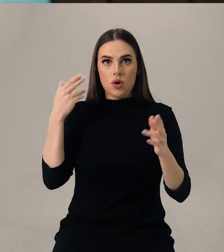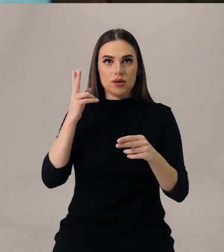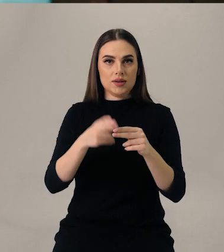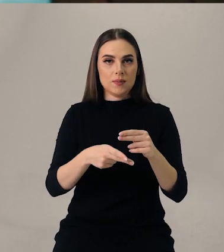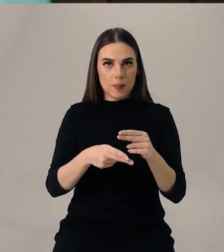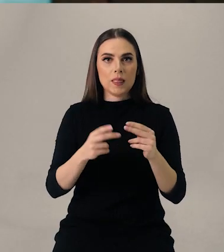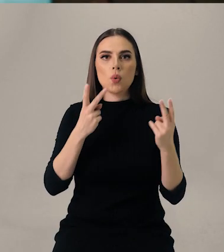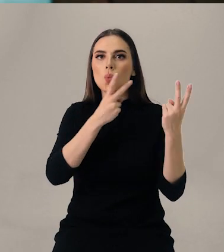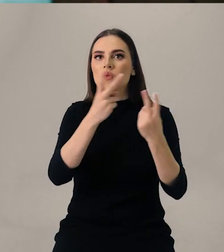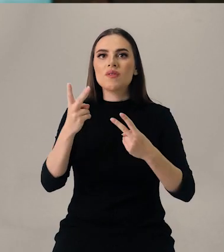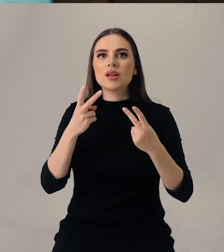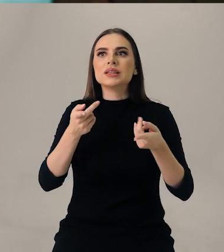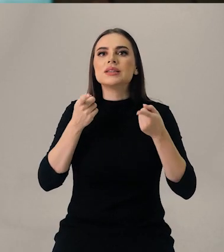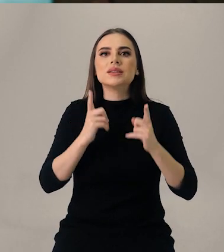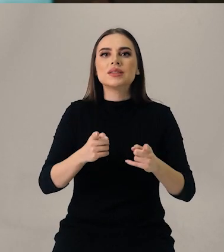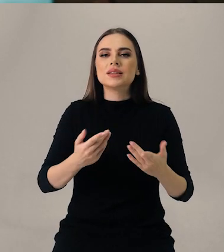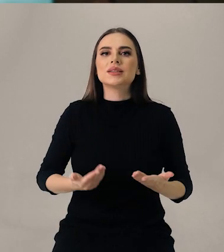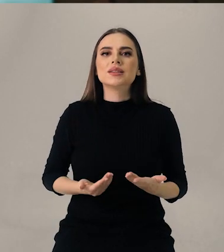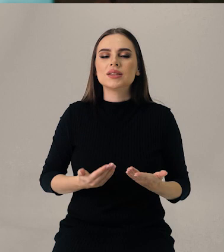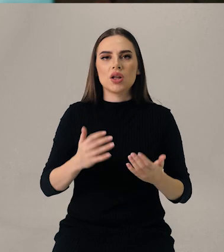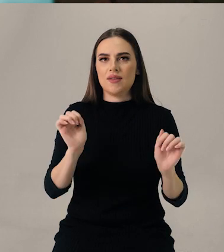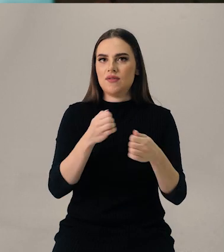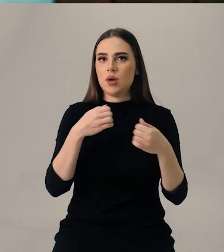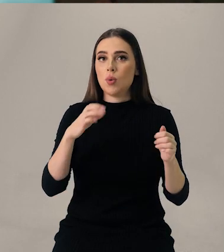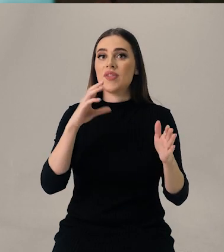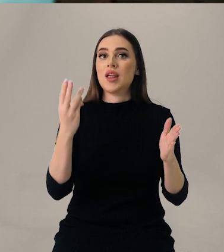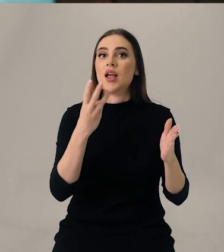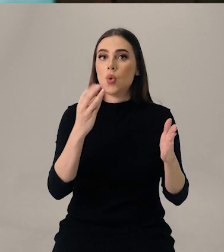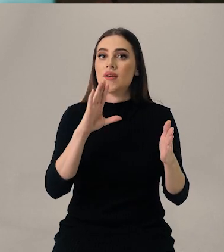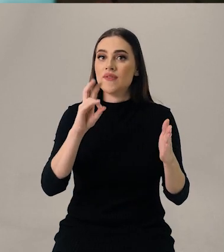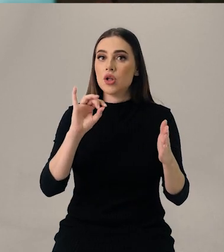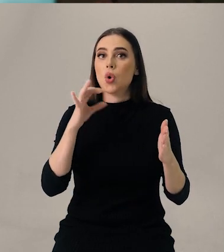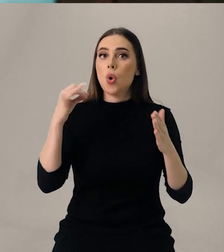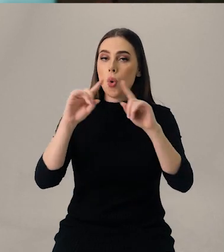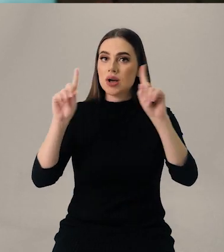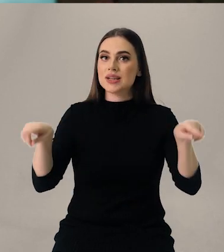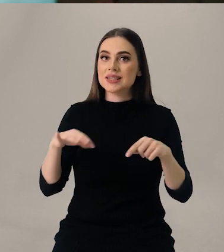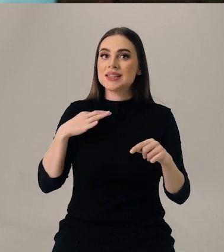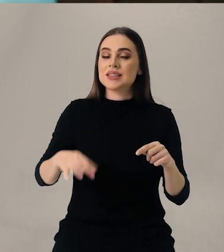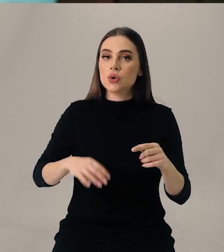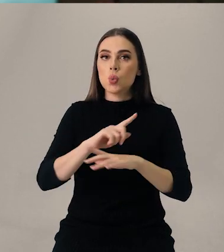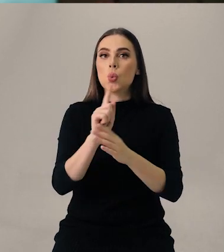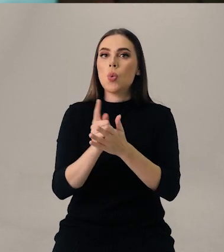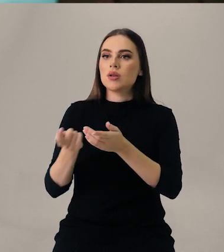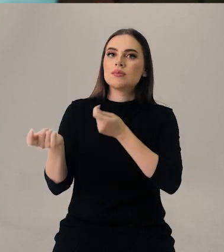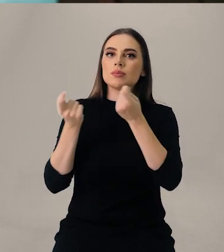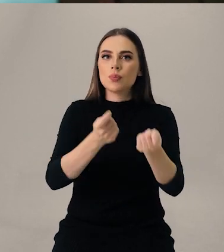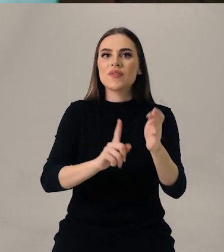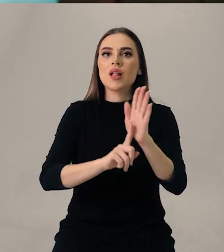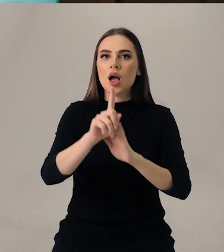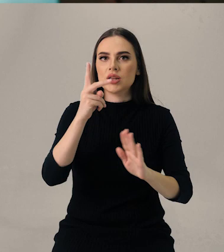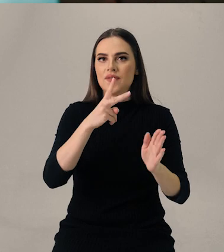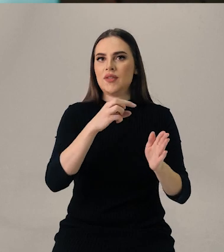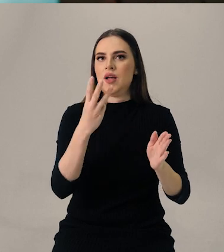Но увидеть подлинник картины все еще невозможно. В Третьяковку «Иван Грозный и сын его Иван» должна вернуться только в начале